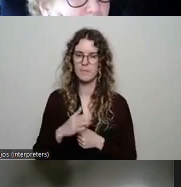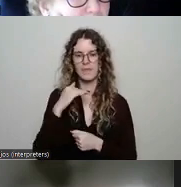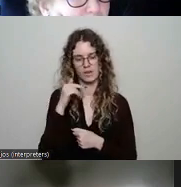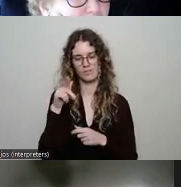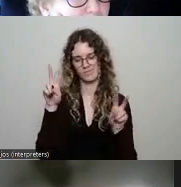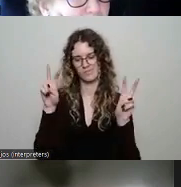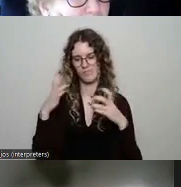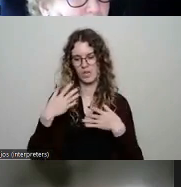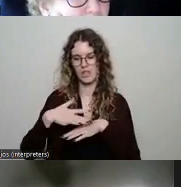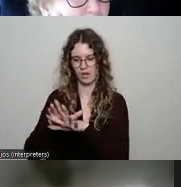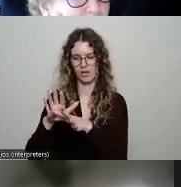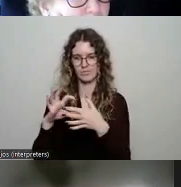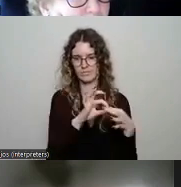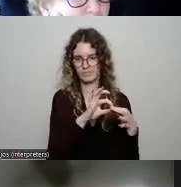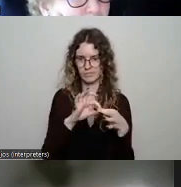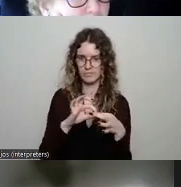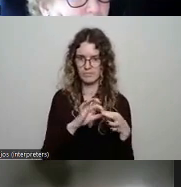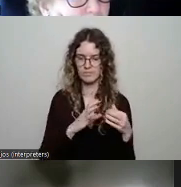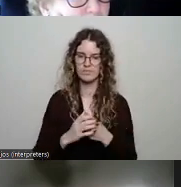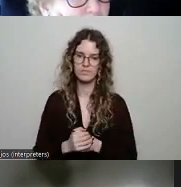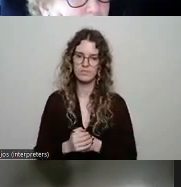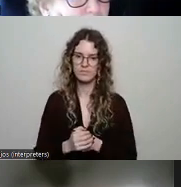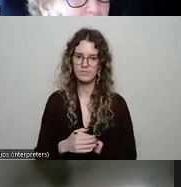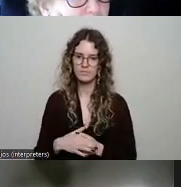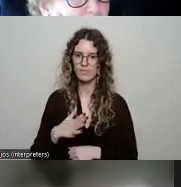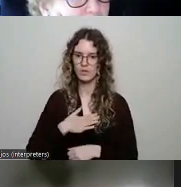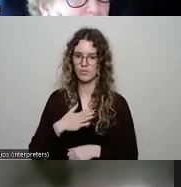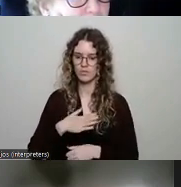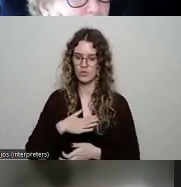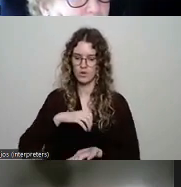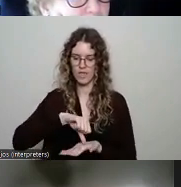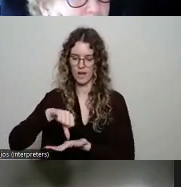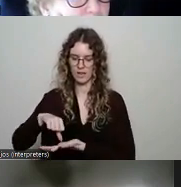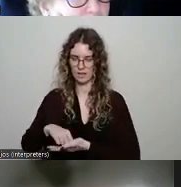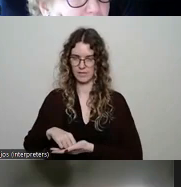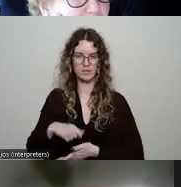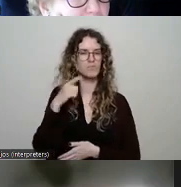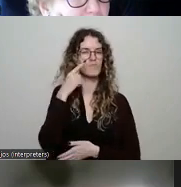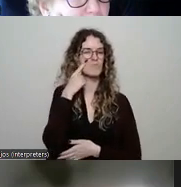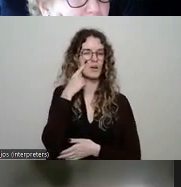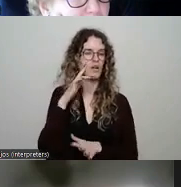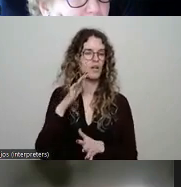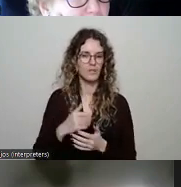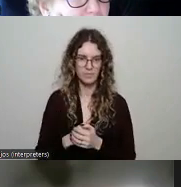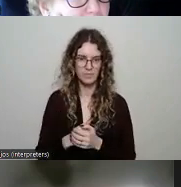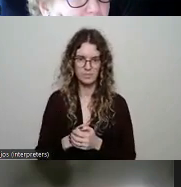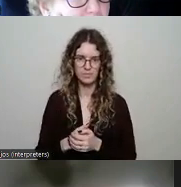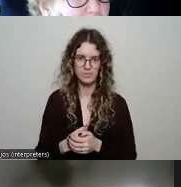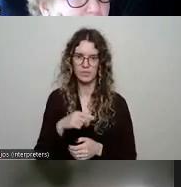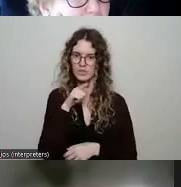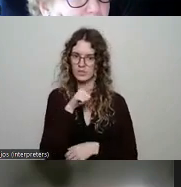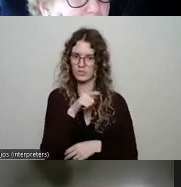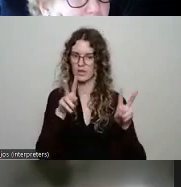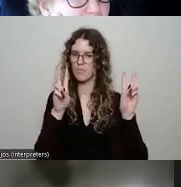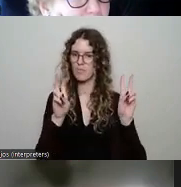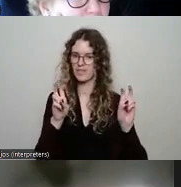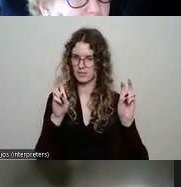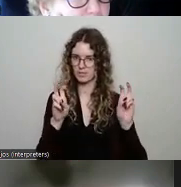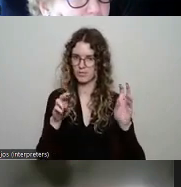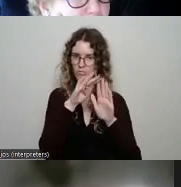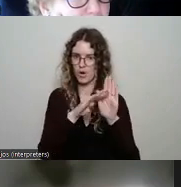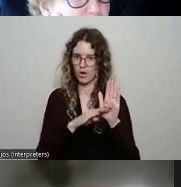integravimu ir mūsų dalyviai atkreipė dėmesį, kad šitas terminas programų nuseklumas yra